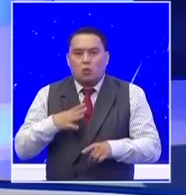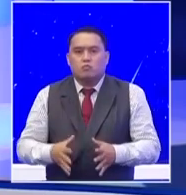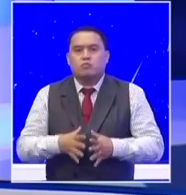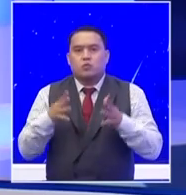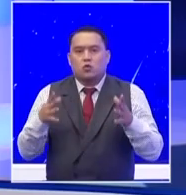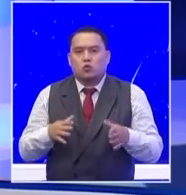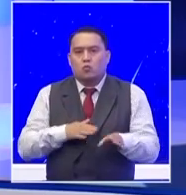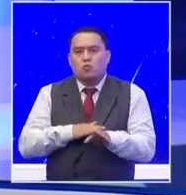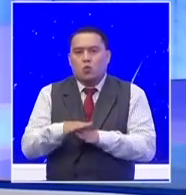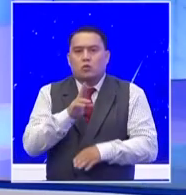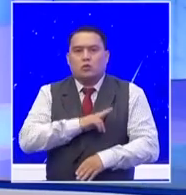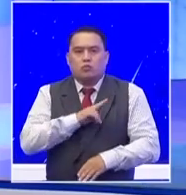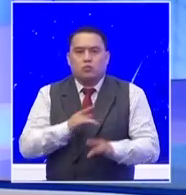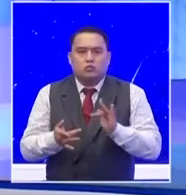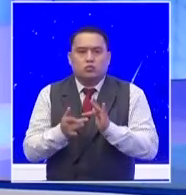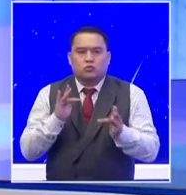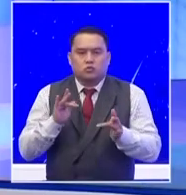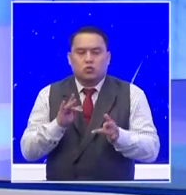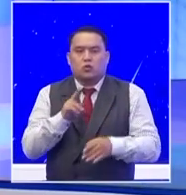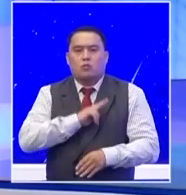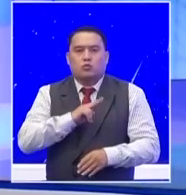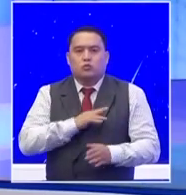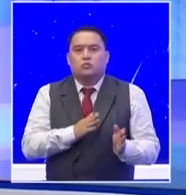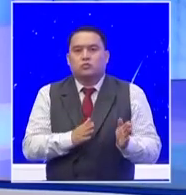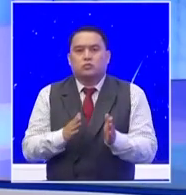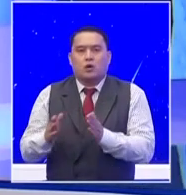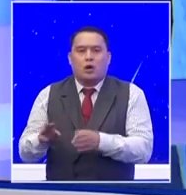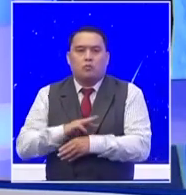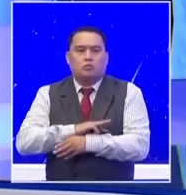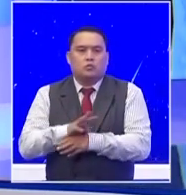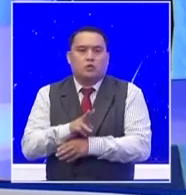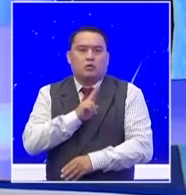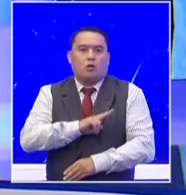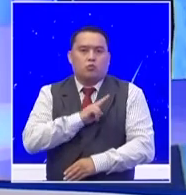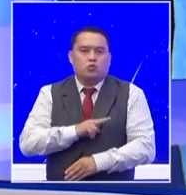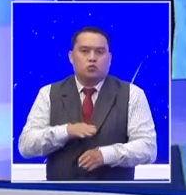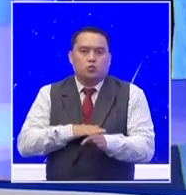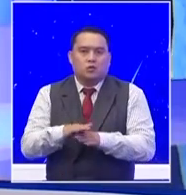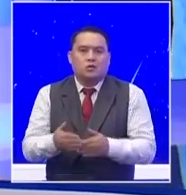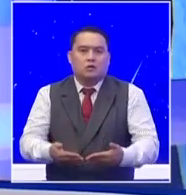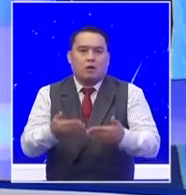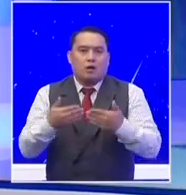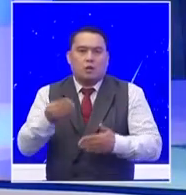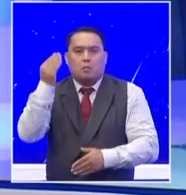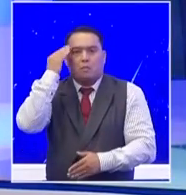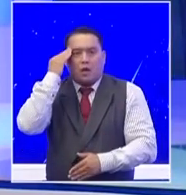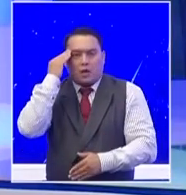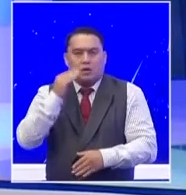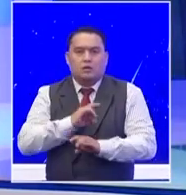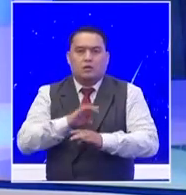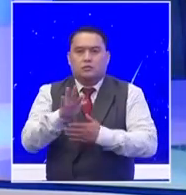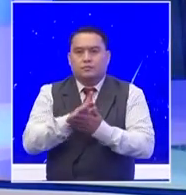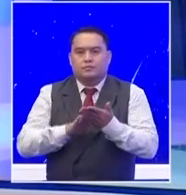большую загруженность, работа портала не дала сбоя. Обеспечить бесперебойную работу удалось благодаря заранее принятым мерам. Подробнее о